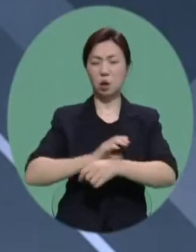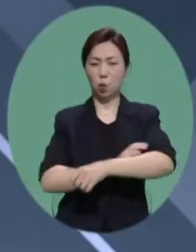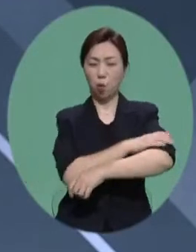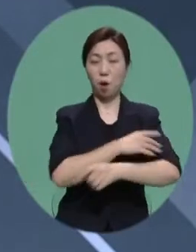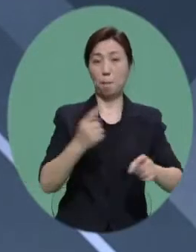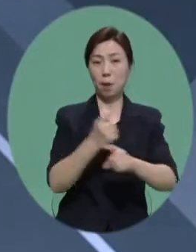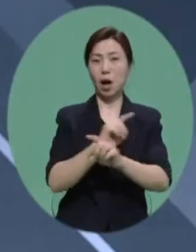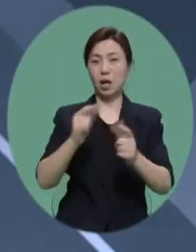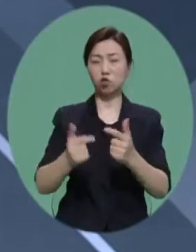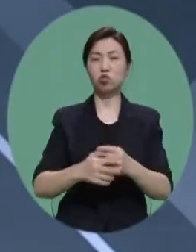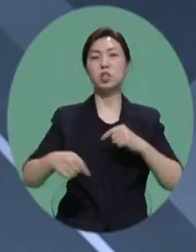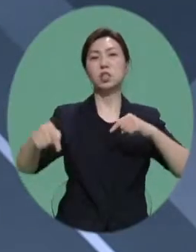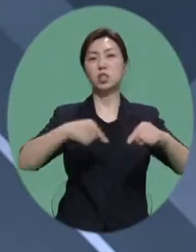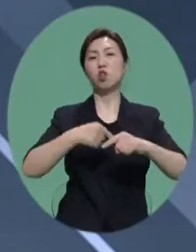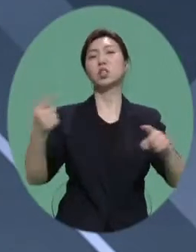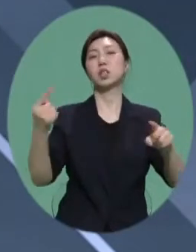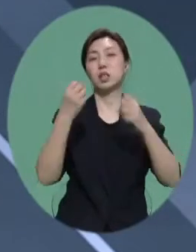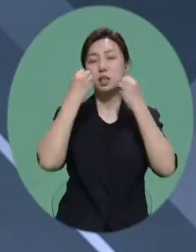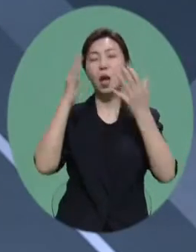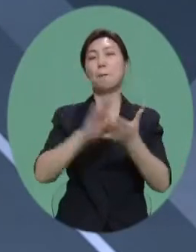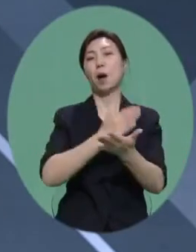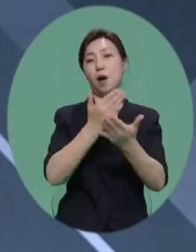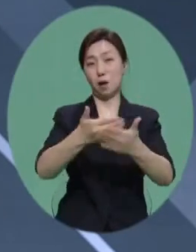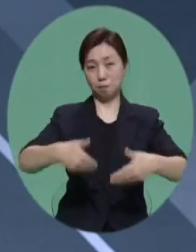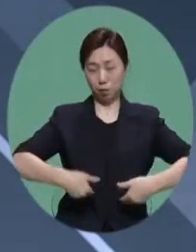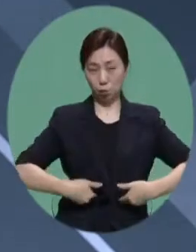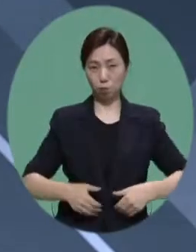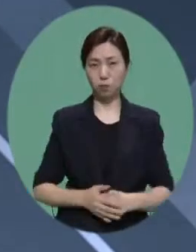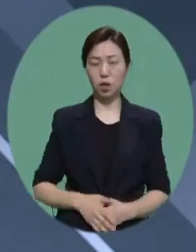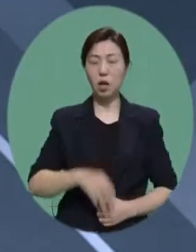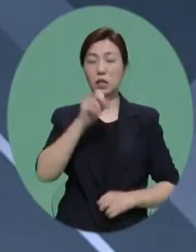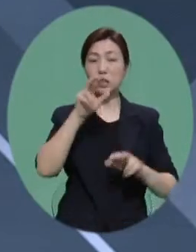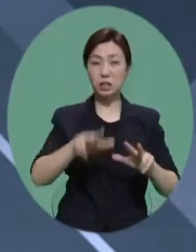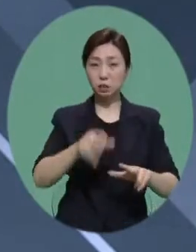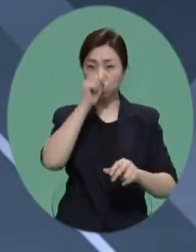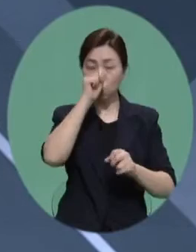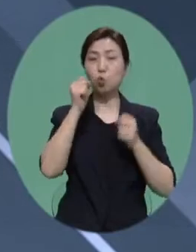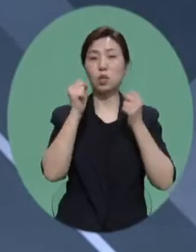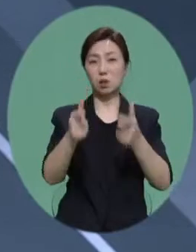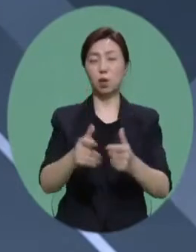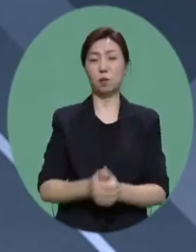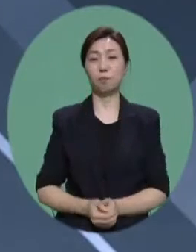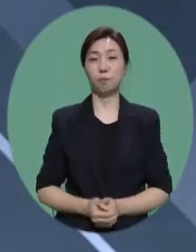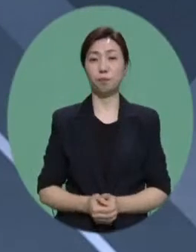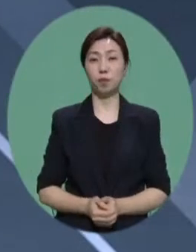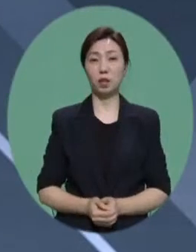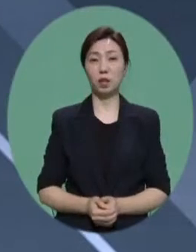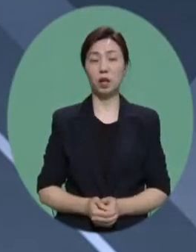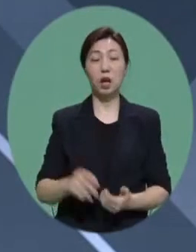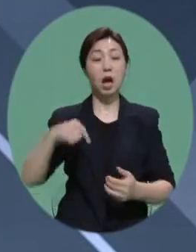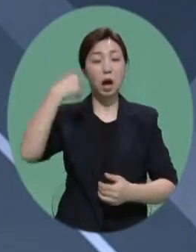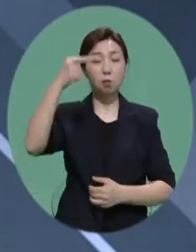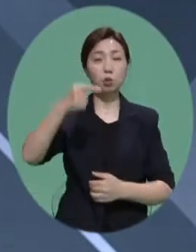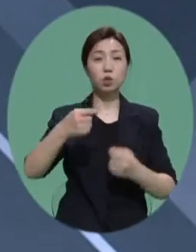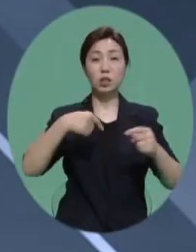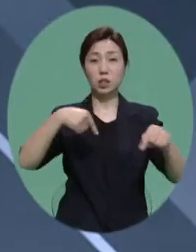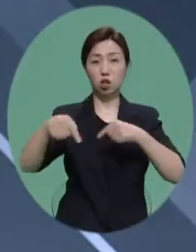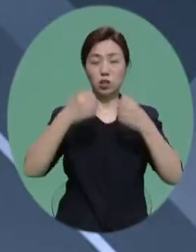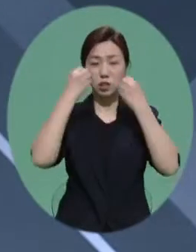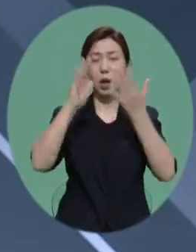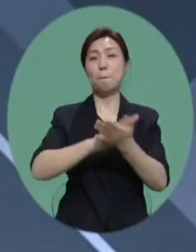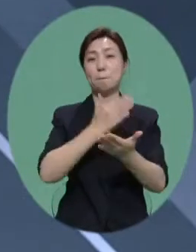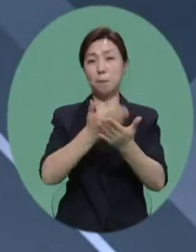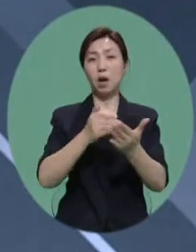생각합니다 정말로 좋은 기회를 맞았습니다 이번에 정치 교체 에서 제 3 의 선택이 가능한 정치체제